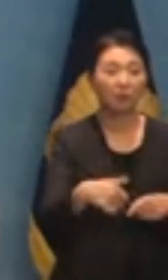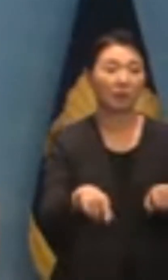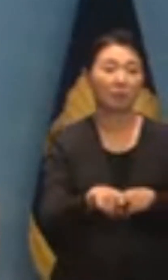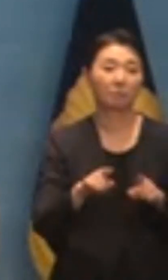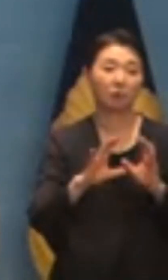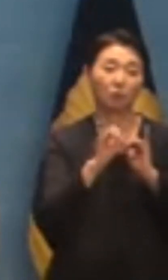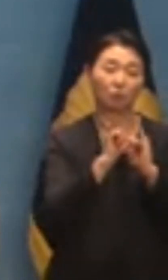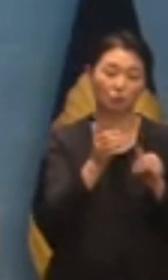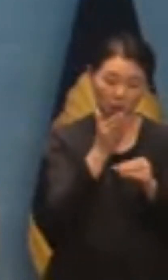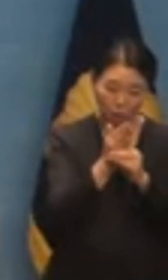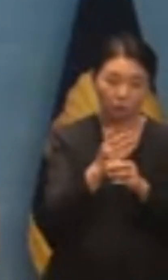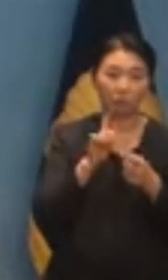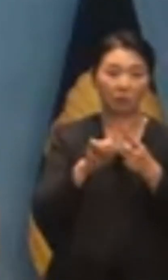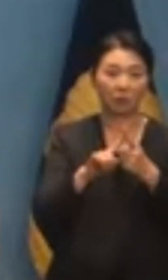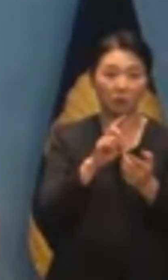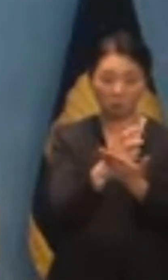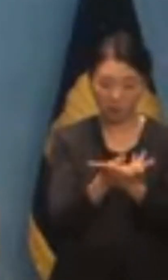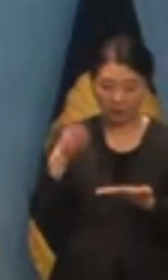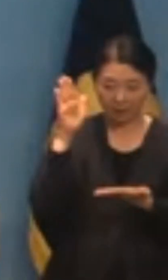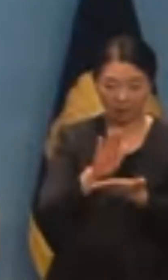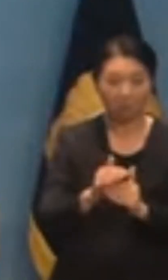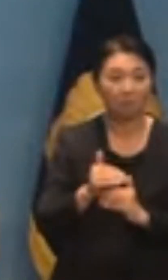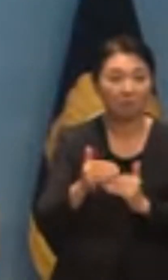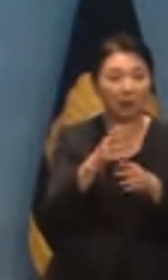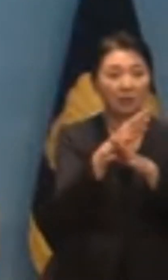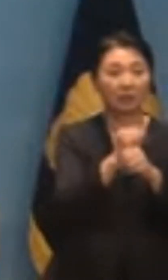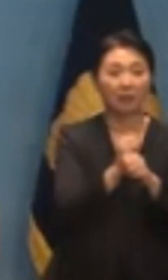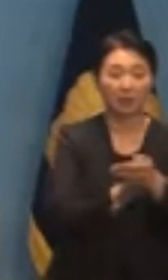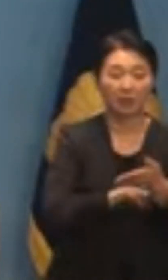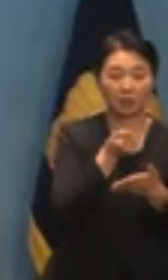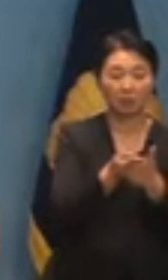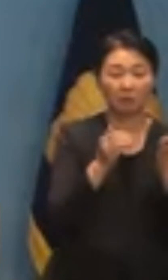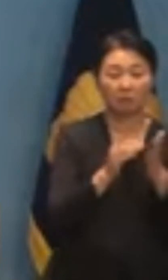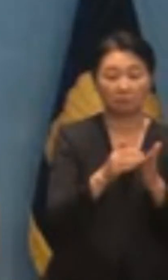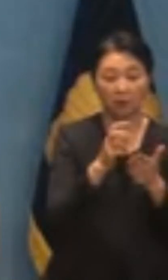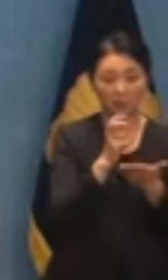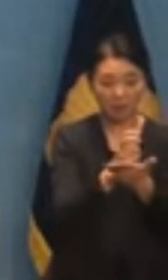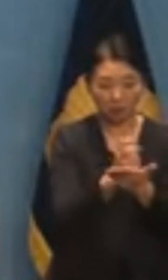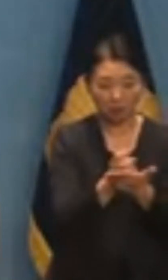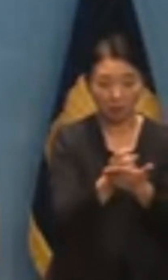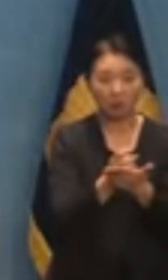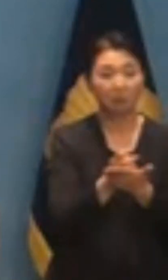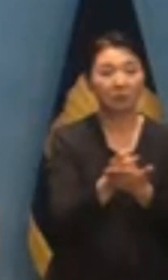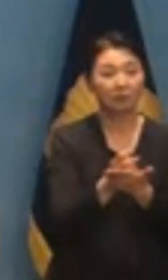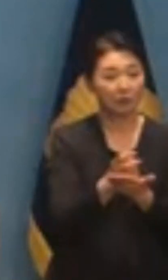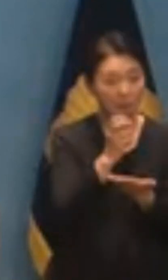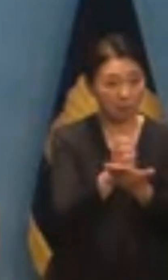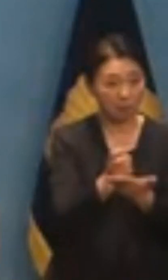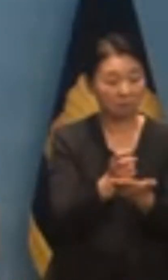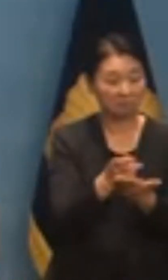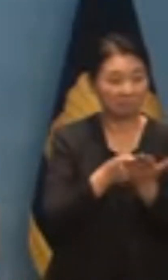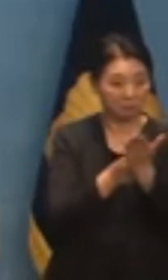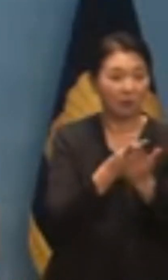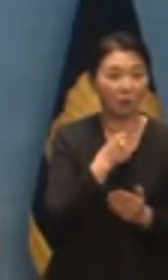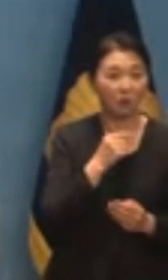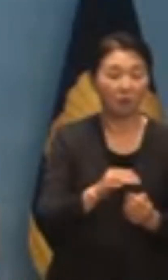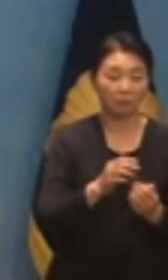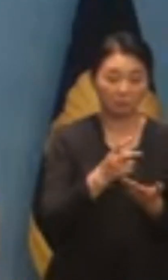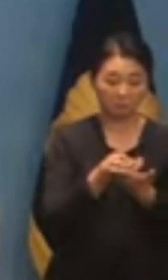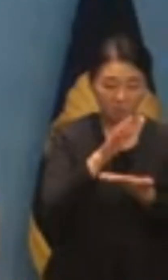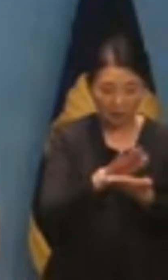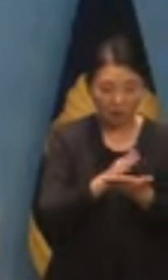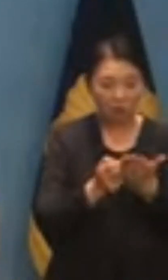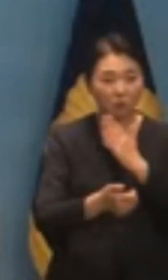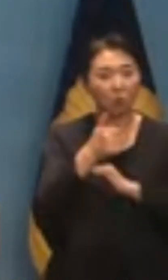함께 국민주도 개헌 절차와 개헌 일정을 규정하는 개헌 절차법을 발의하겠습니다. 개헌 성공은